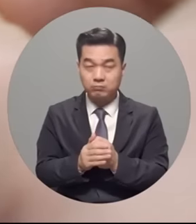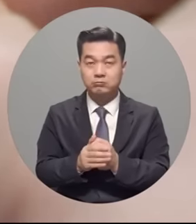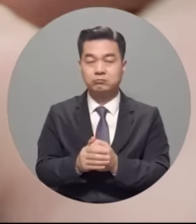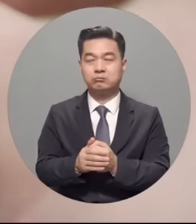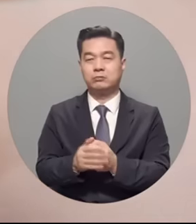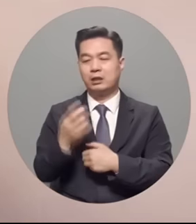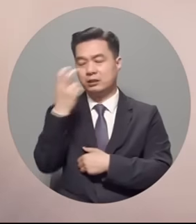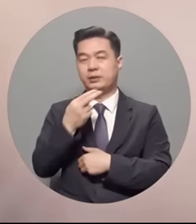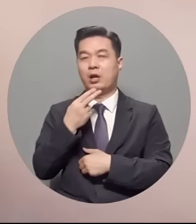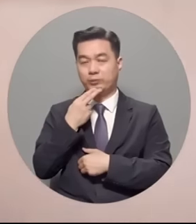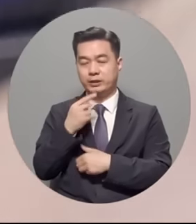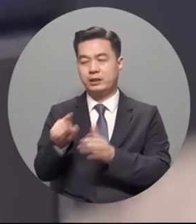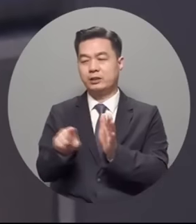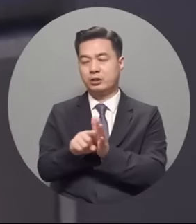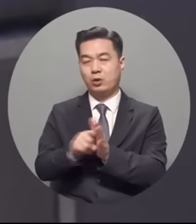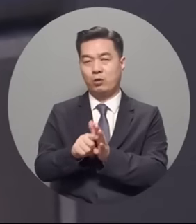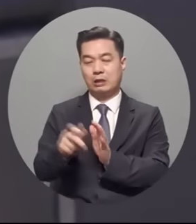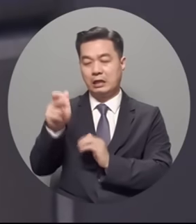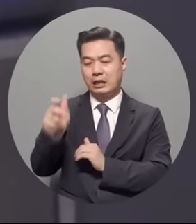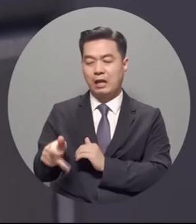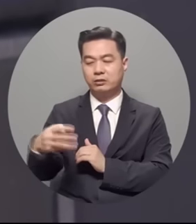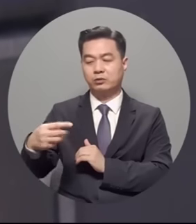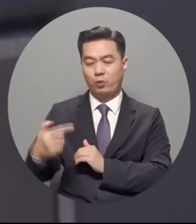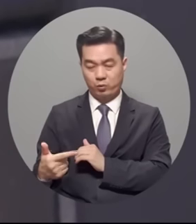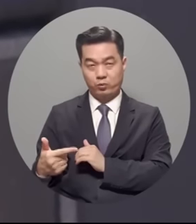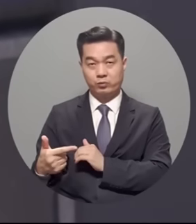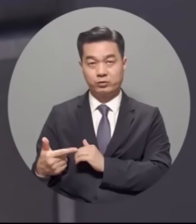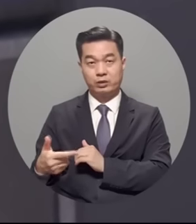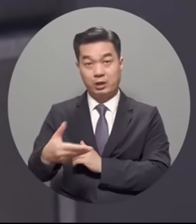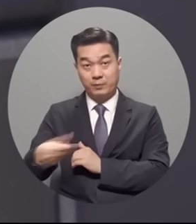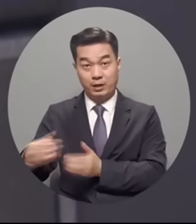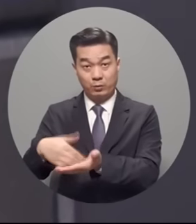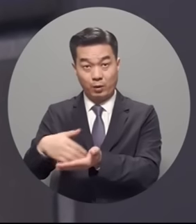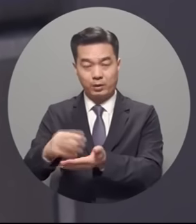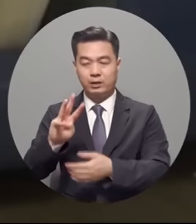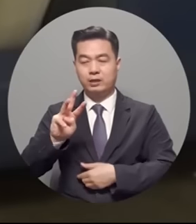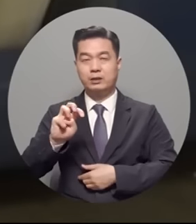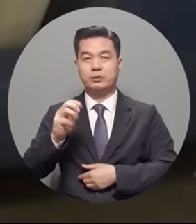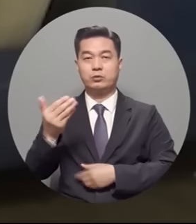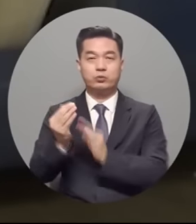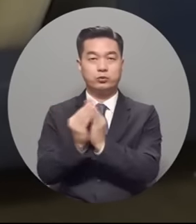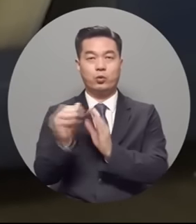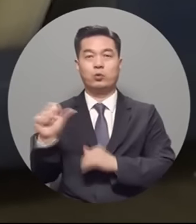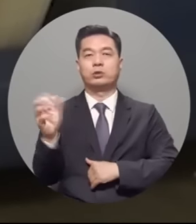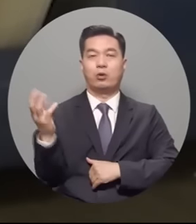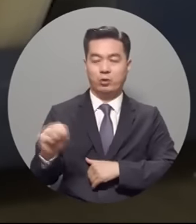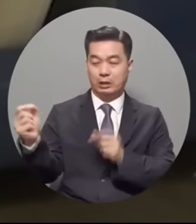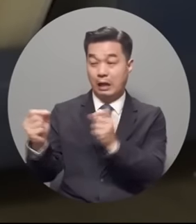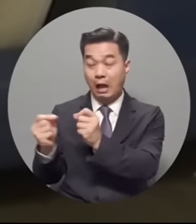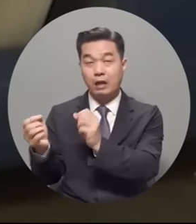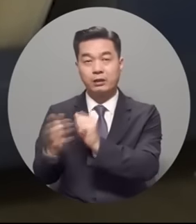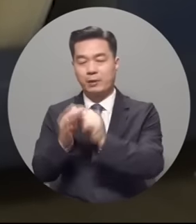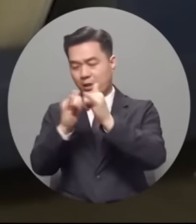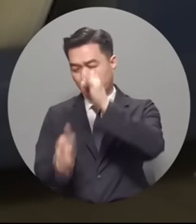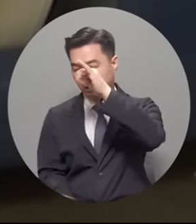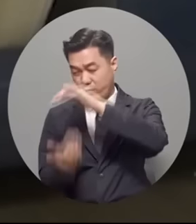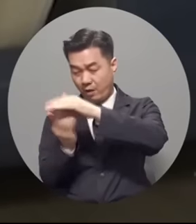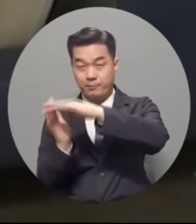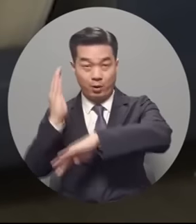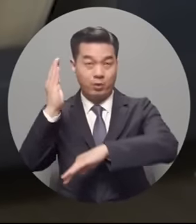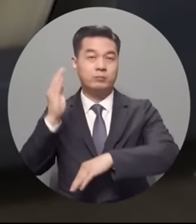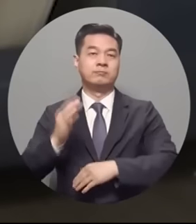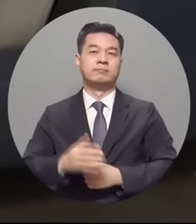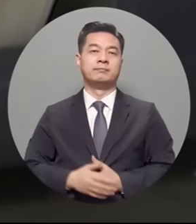신용카드로 대출해주는 카드론 잔액은 지난 3월 말 기준 39조 5천억 원에 달하며 역대 최대치를